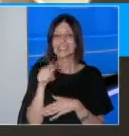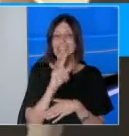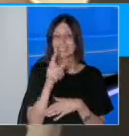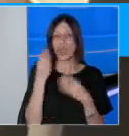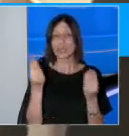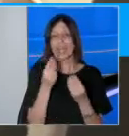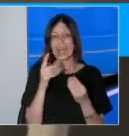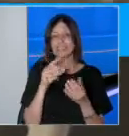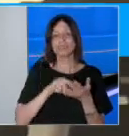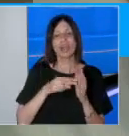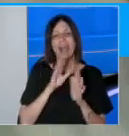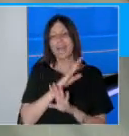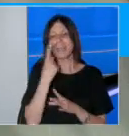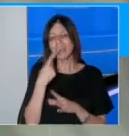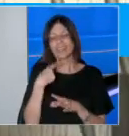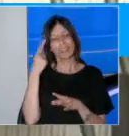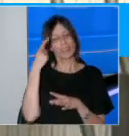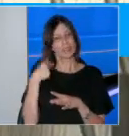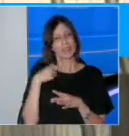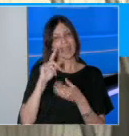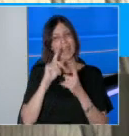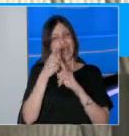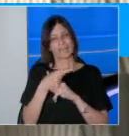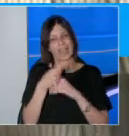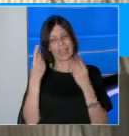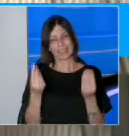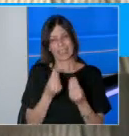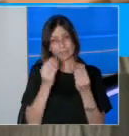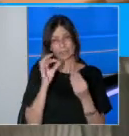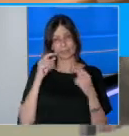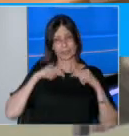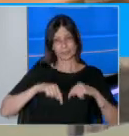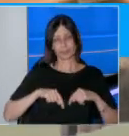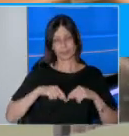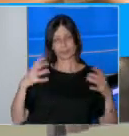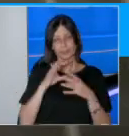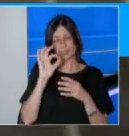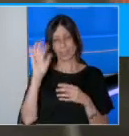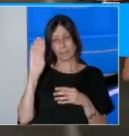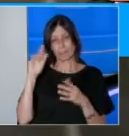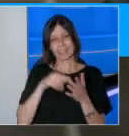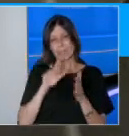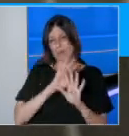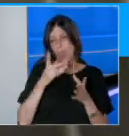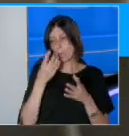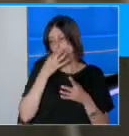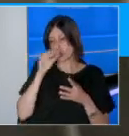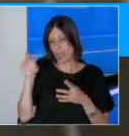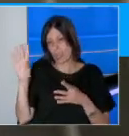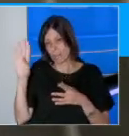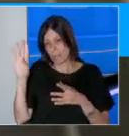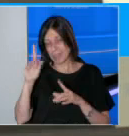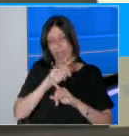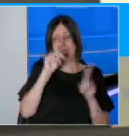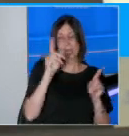נכס פוליטי של אף אחד, אבל נדמה שהיא הפכה להיות נכס אולי של יושב ראש המפלגה שלך בנימין נתניהו, כי מה שלא מותר